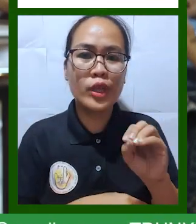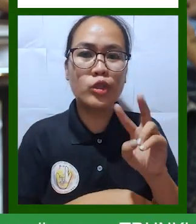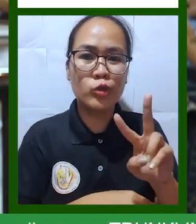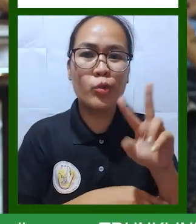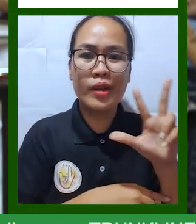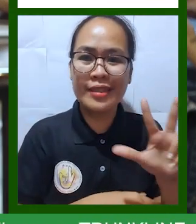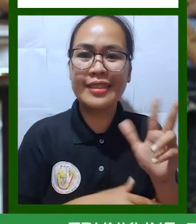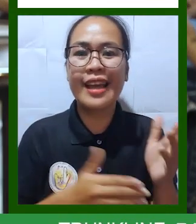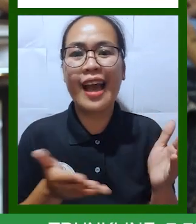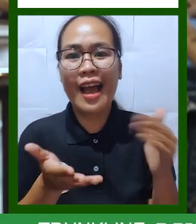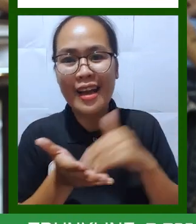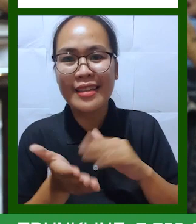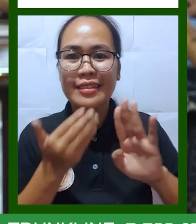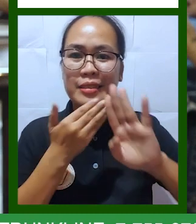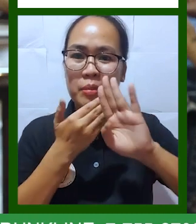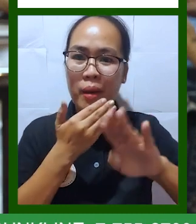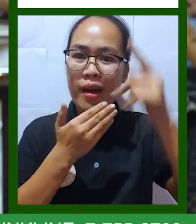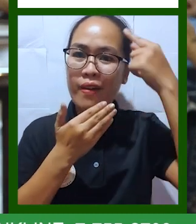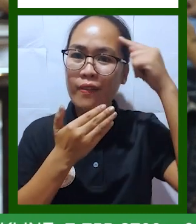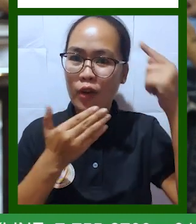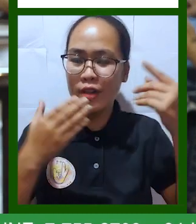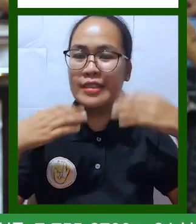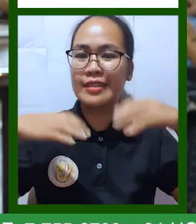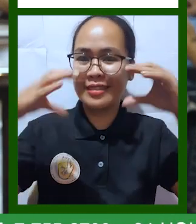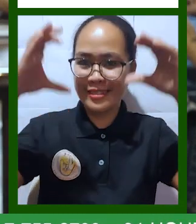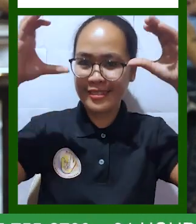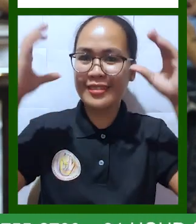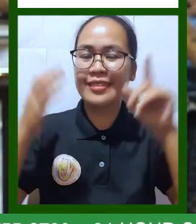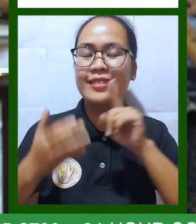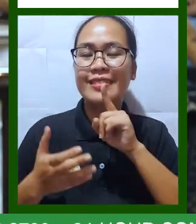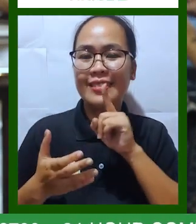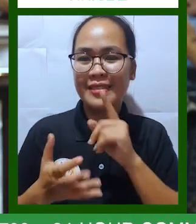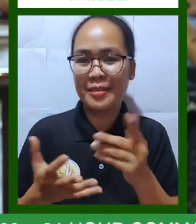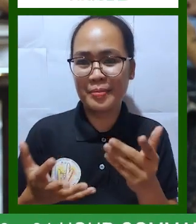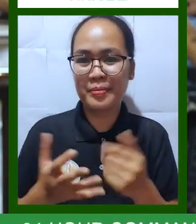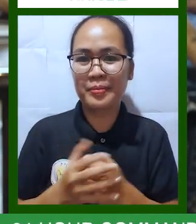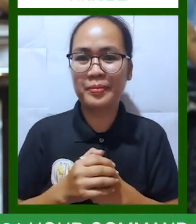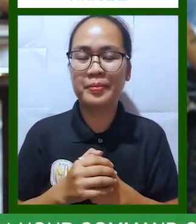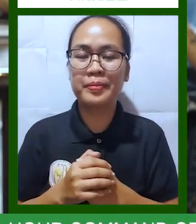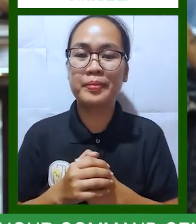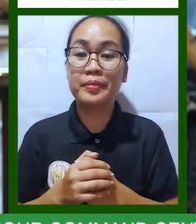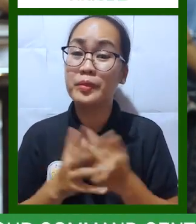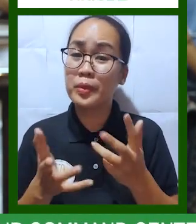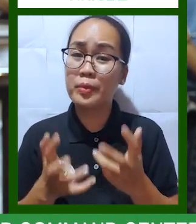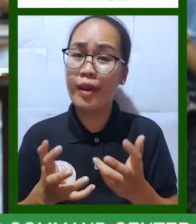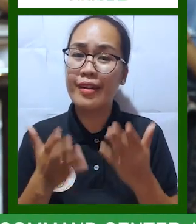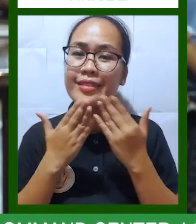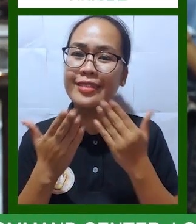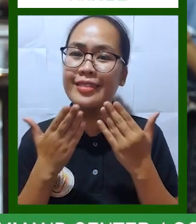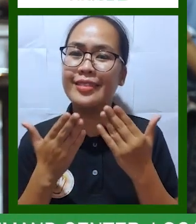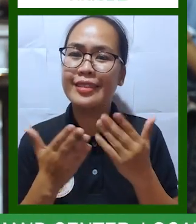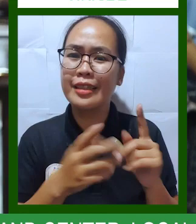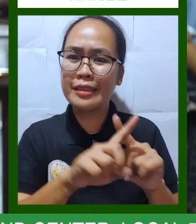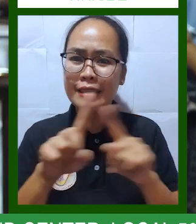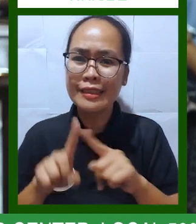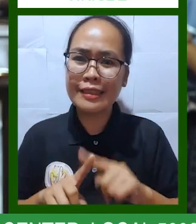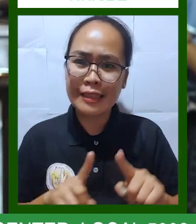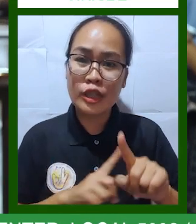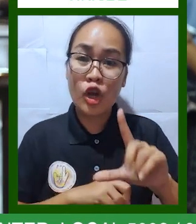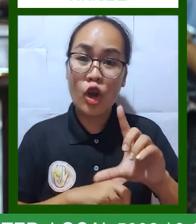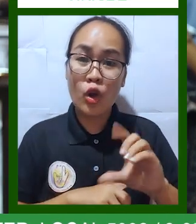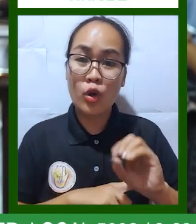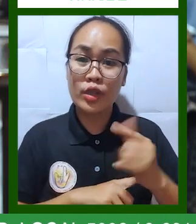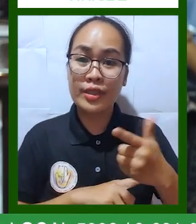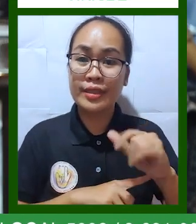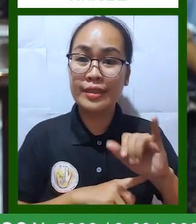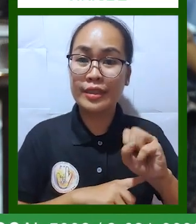2023 ay naibalik na po natin itong pagdiriwang po na ito. So syempre, nice lang namin magpasalamat sa ating logistics